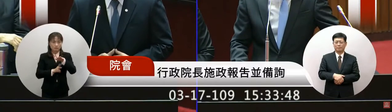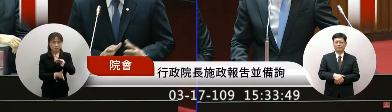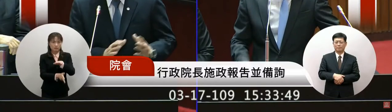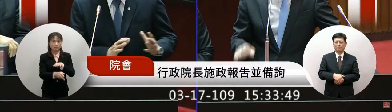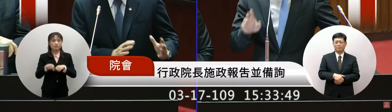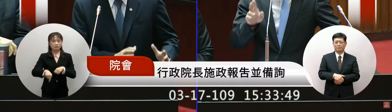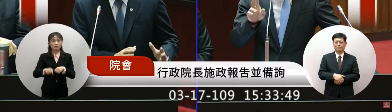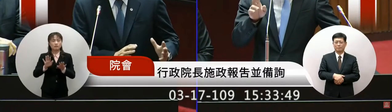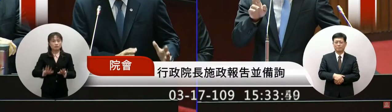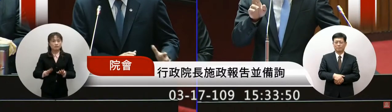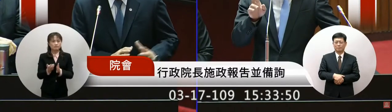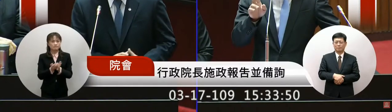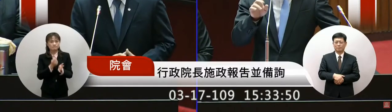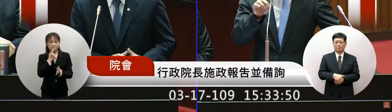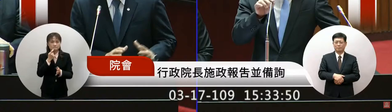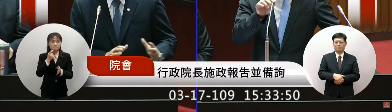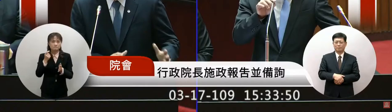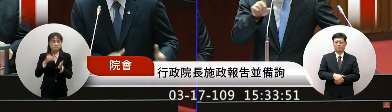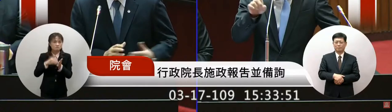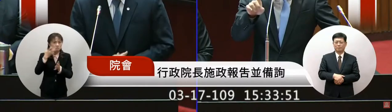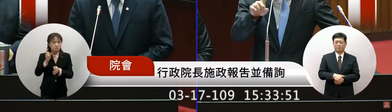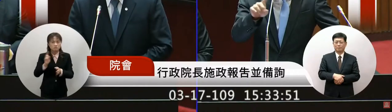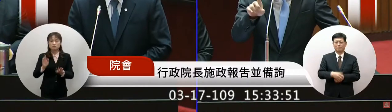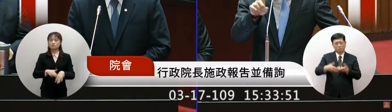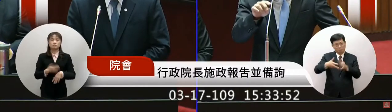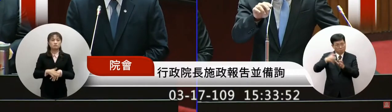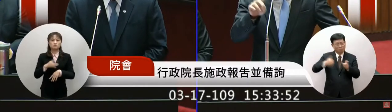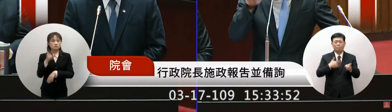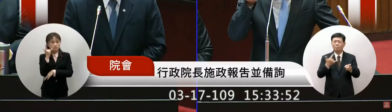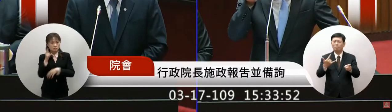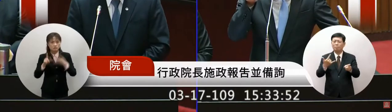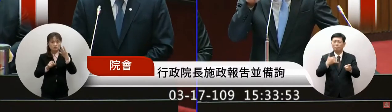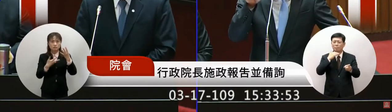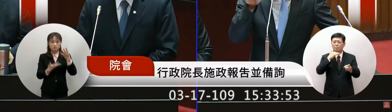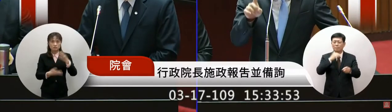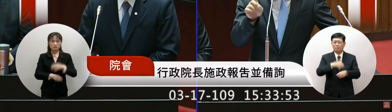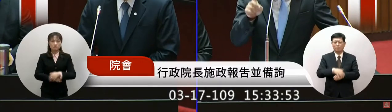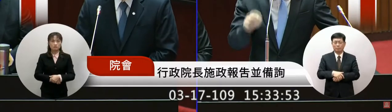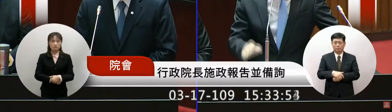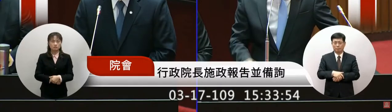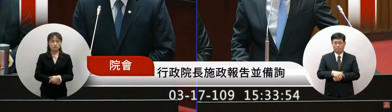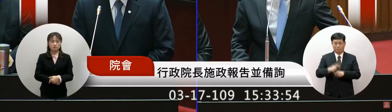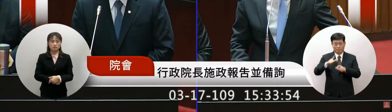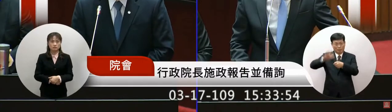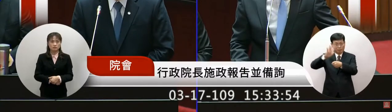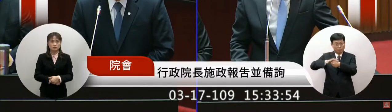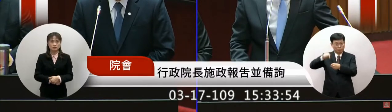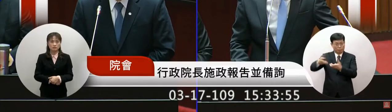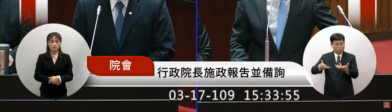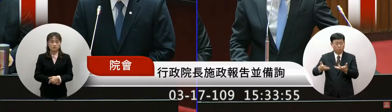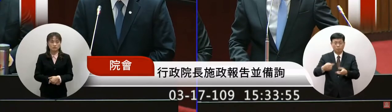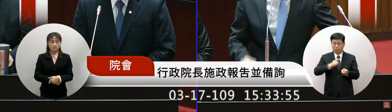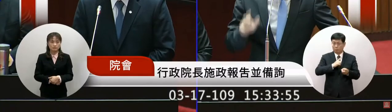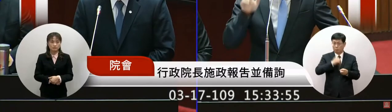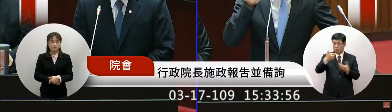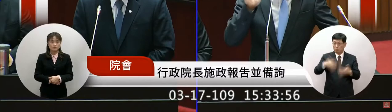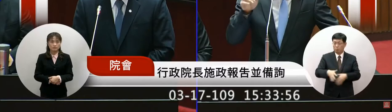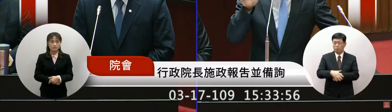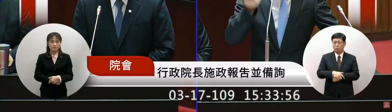果，啊、哦，就静待4月8号。 我听我听，等一下，大埔那个案你哪有记